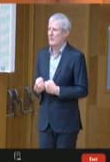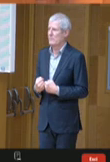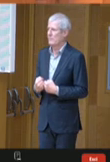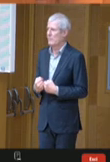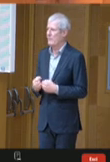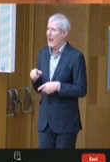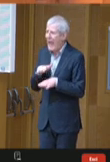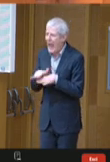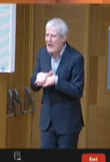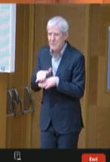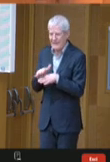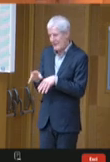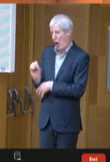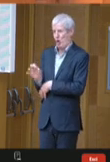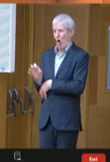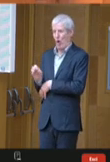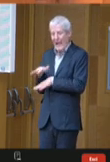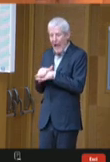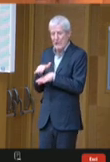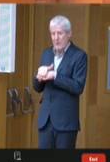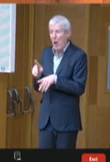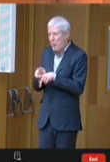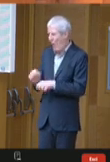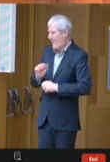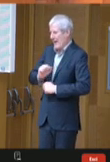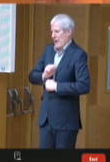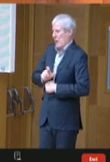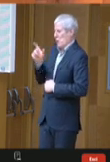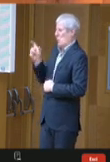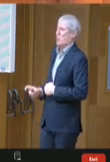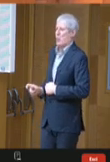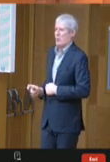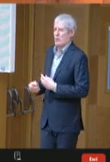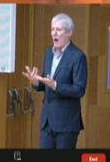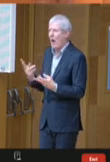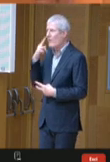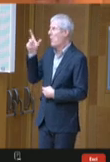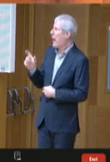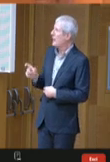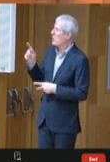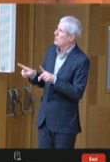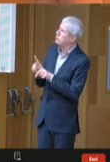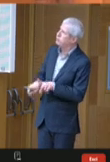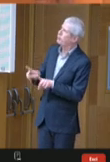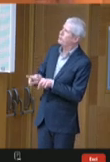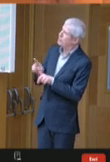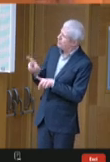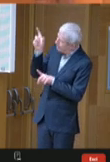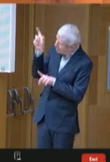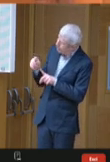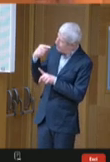le esperienze del docente, ma anche l'affidabilità che il ragazzo dà nel vedere una persona che